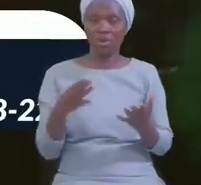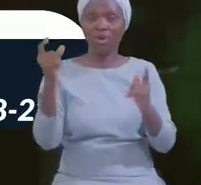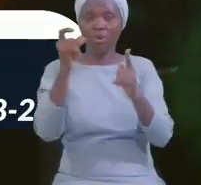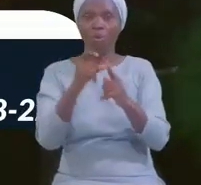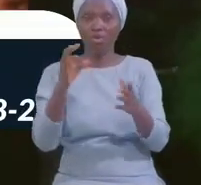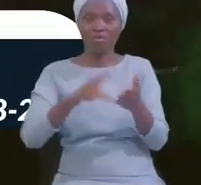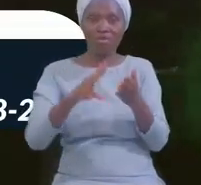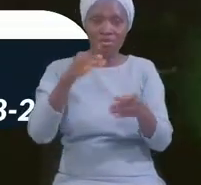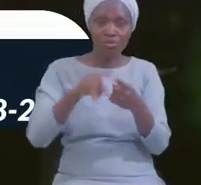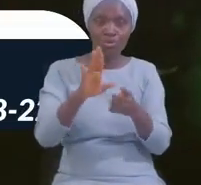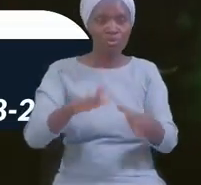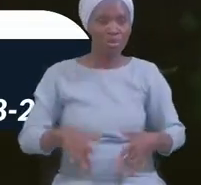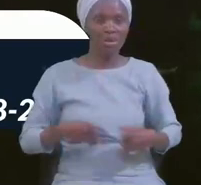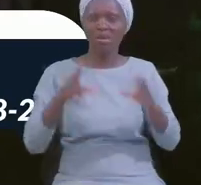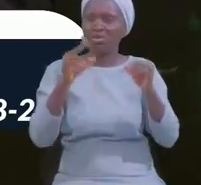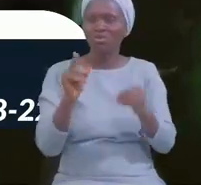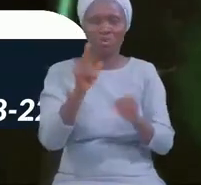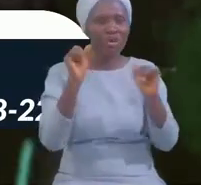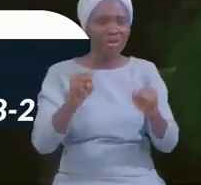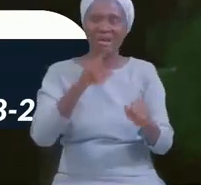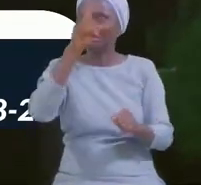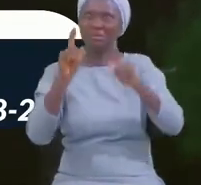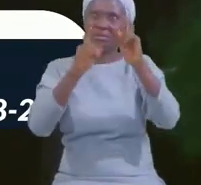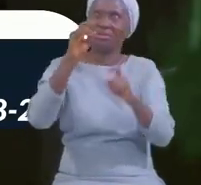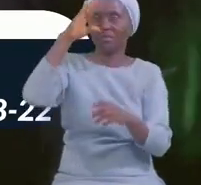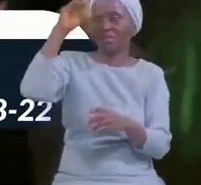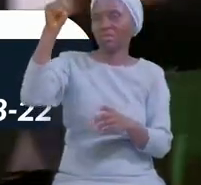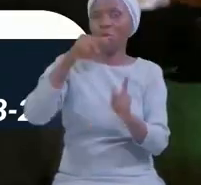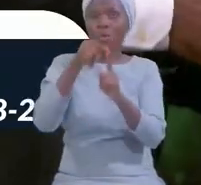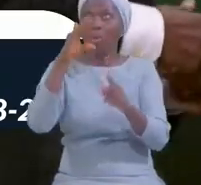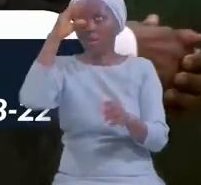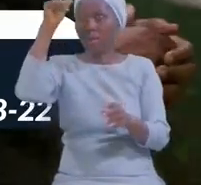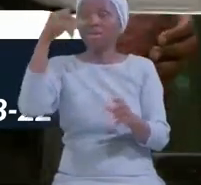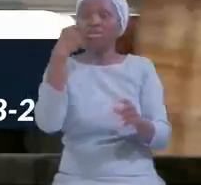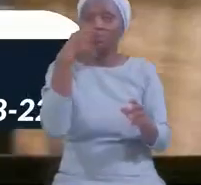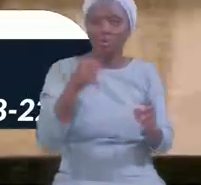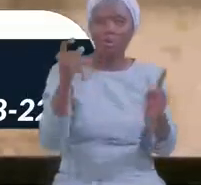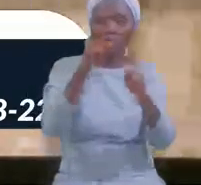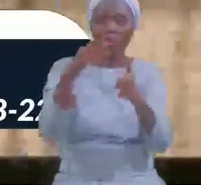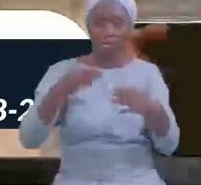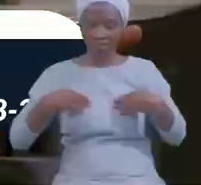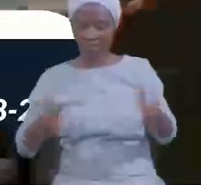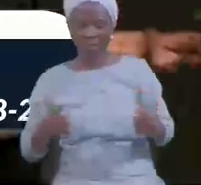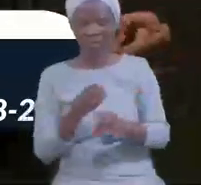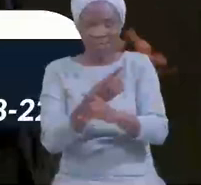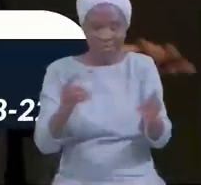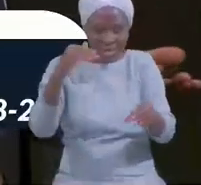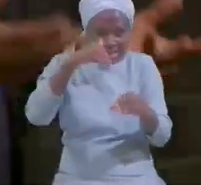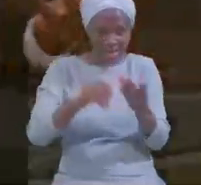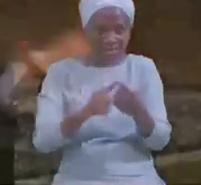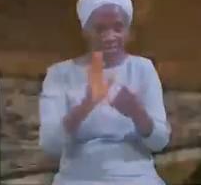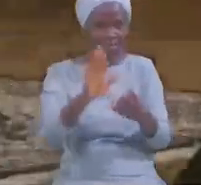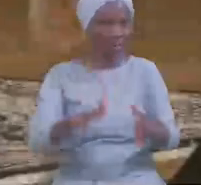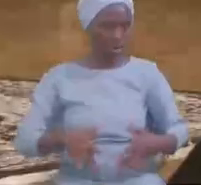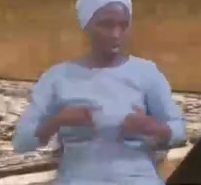fais-tu? Quand il déclare la parole de guérison, de délivrance à votre vie, quand il déclare la parole